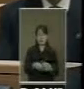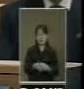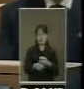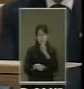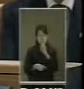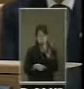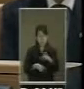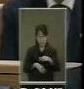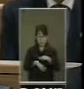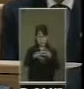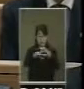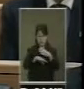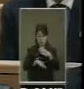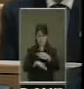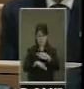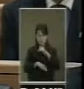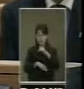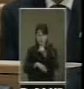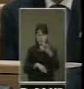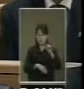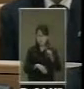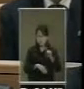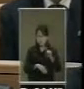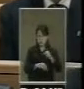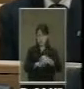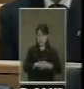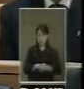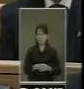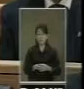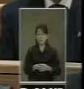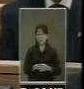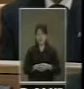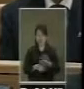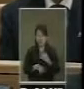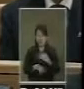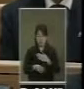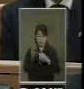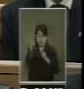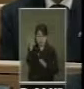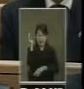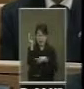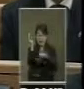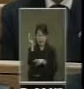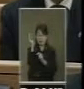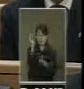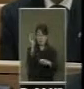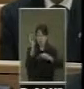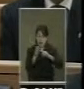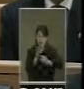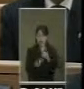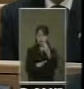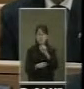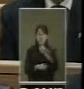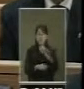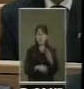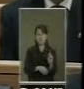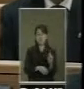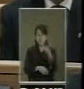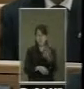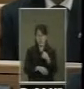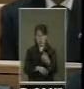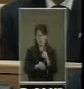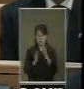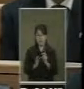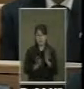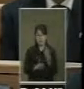าตำแหน่งของสมาชิกสภาผู้แทนราษฎรจังหวัดพัทลุงและสมัยแรกมาเดิมพันกับ